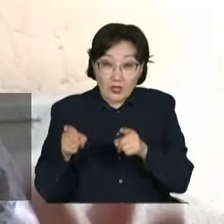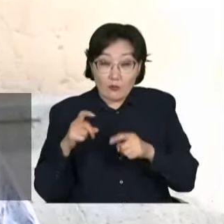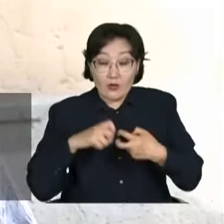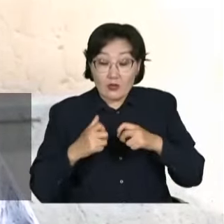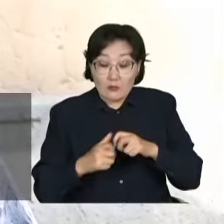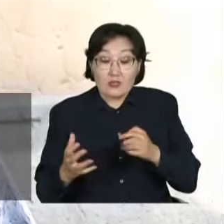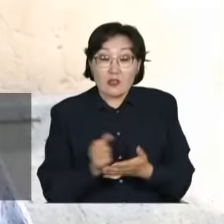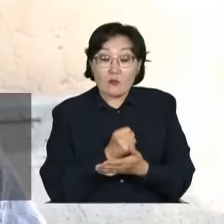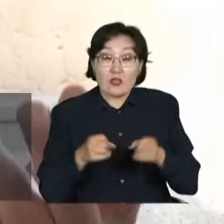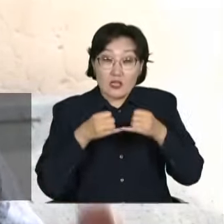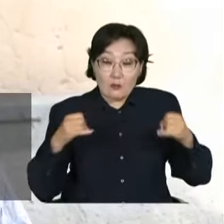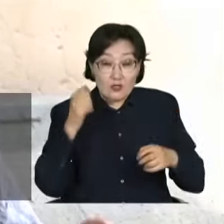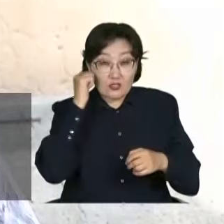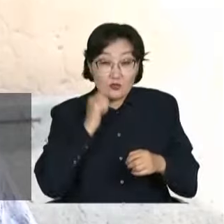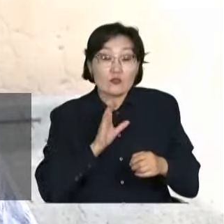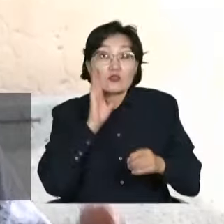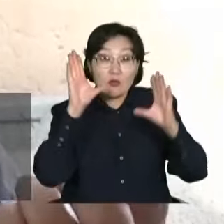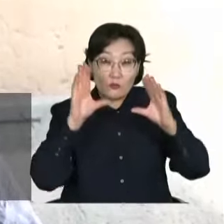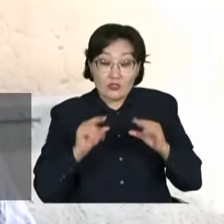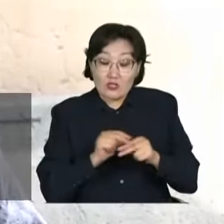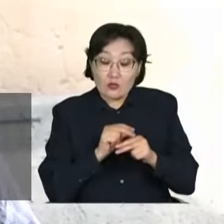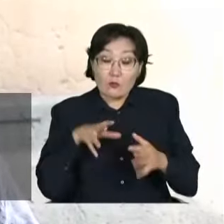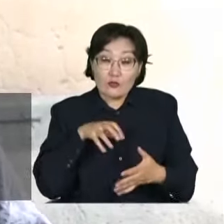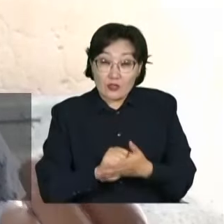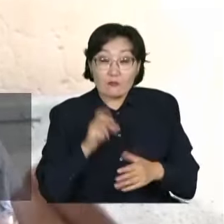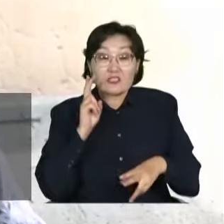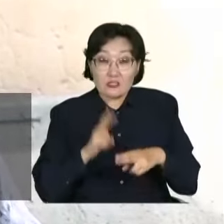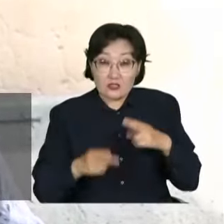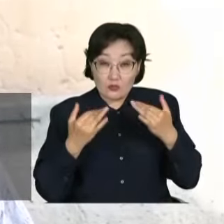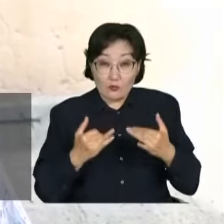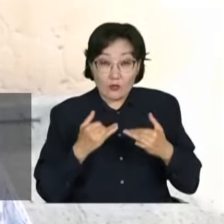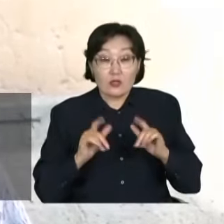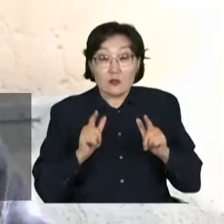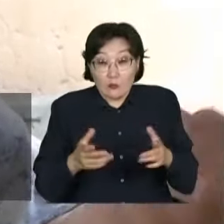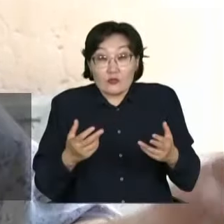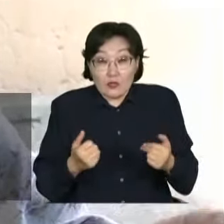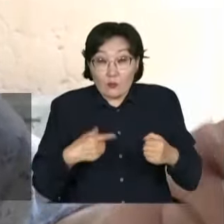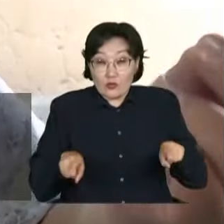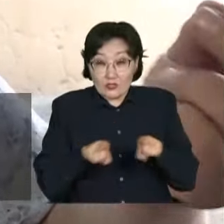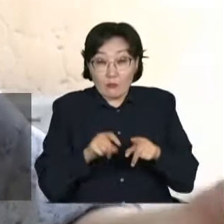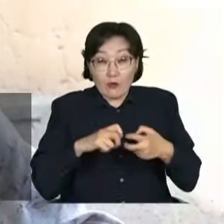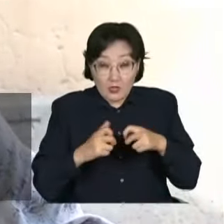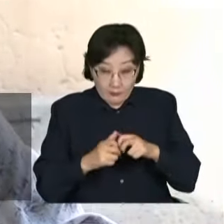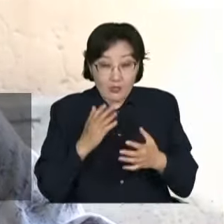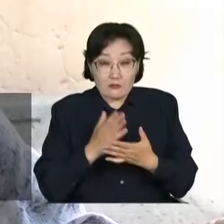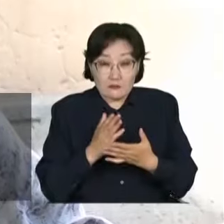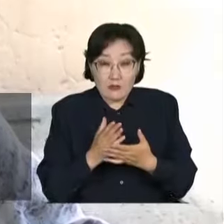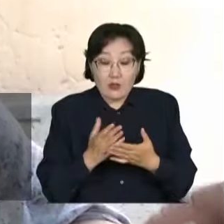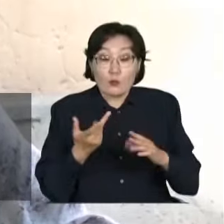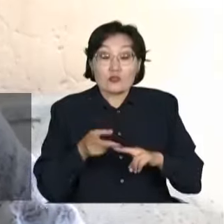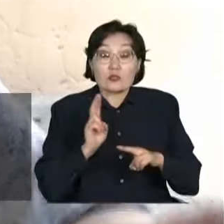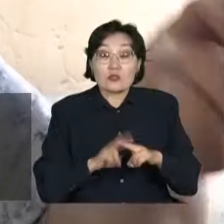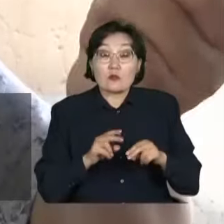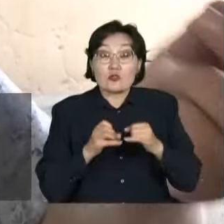Кабельдер әбден ескірген. Күндіз-түні жөндеумен айналысып ақыры бітірдік. Енді мойындау керек. Бізде осындай проблемалар болып тұрады. Себебі